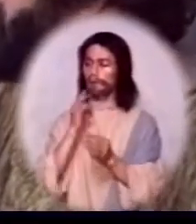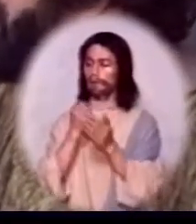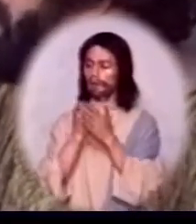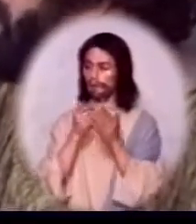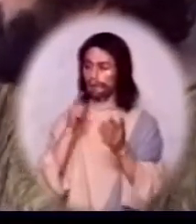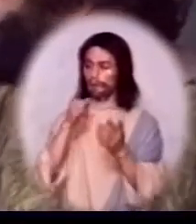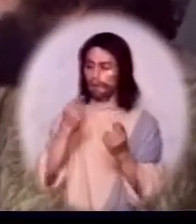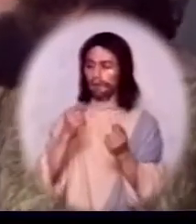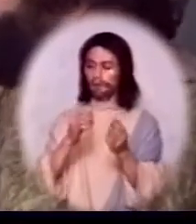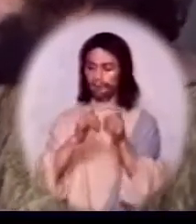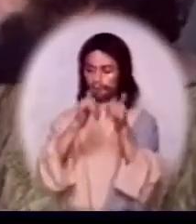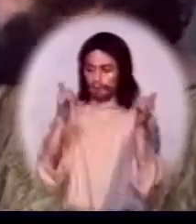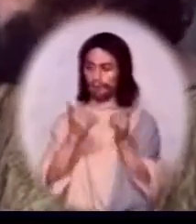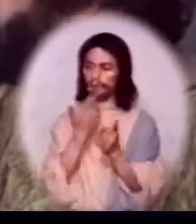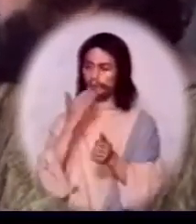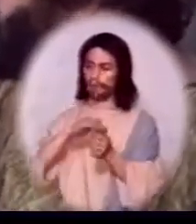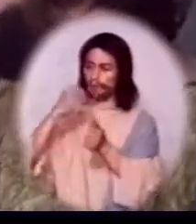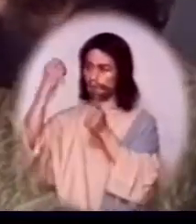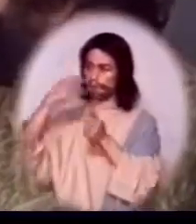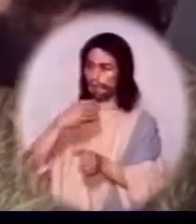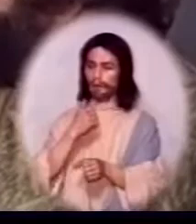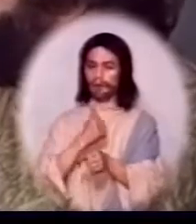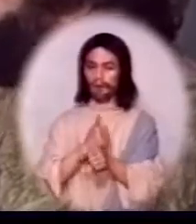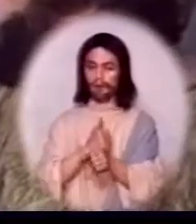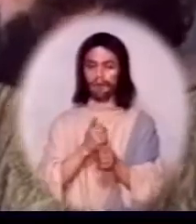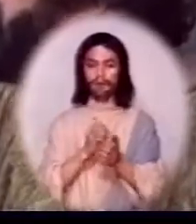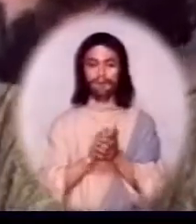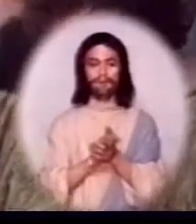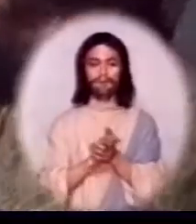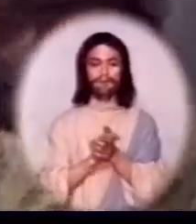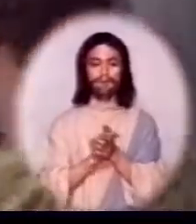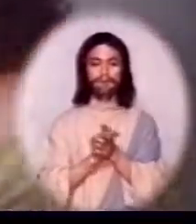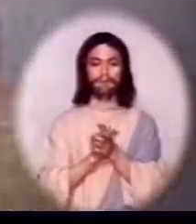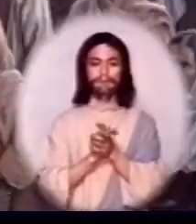인정하니 여기 무리가 돌로 칠 것이고